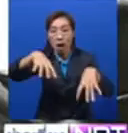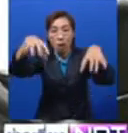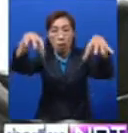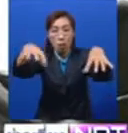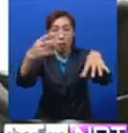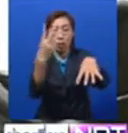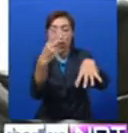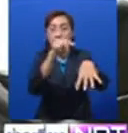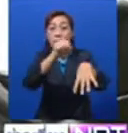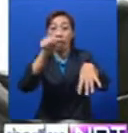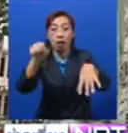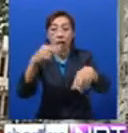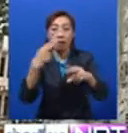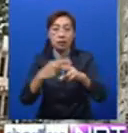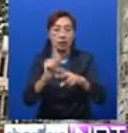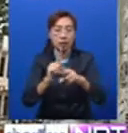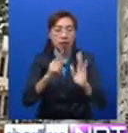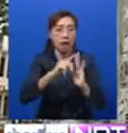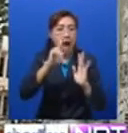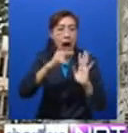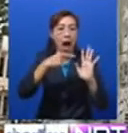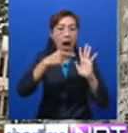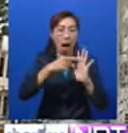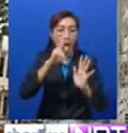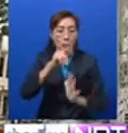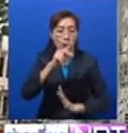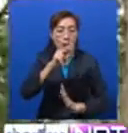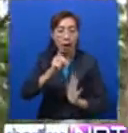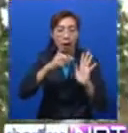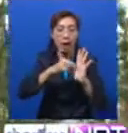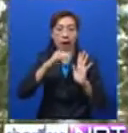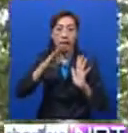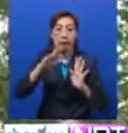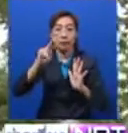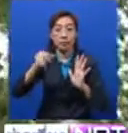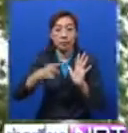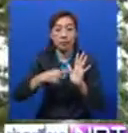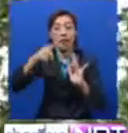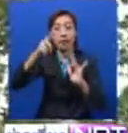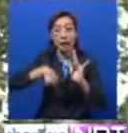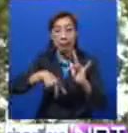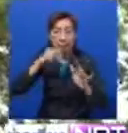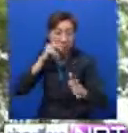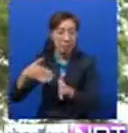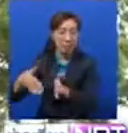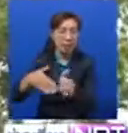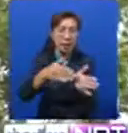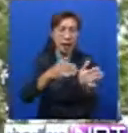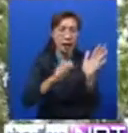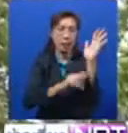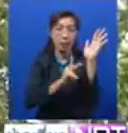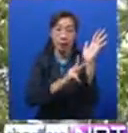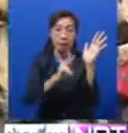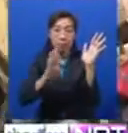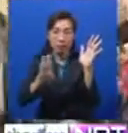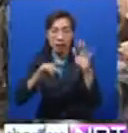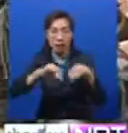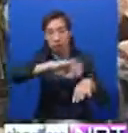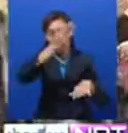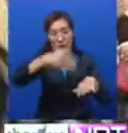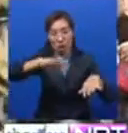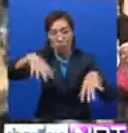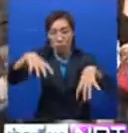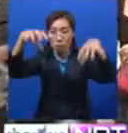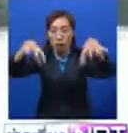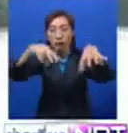นะคะเขาจะเรียกว่าเขาขนาดน้ำค่ะซึ่งถือว่าอยู่ริมแม่น้ำกระบี่แล้วก็ถือว่าเป็นสัญลักษณ์ของเมืองกระบี่ด้วยนะ